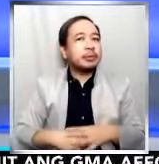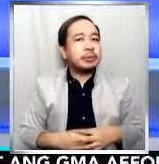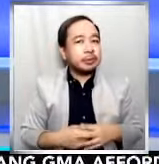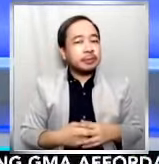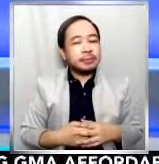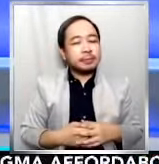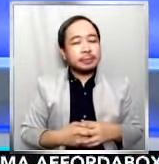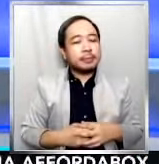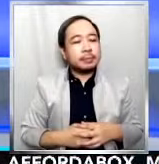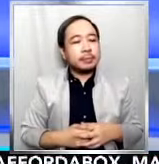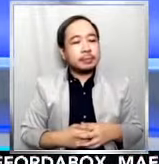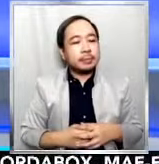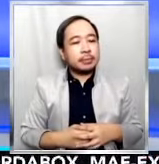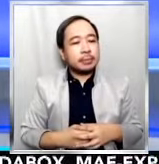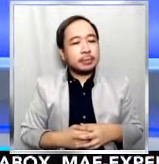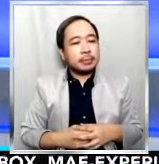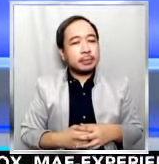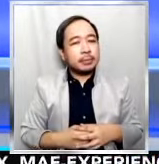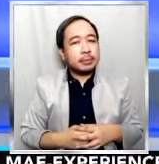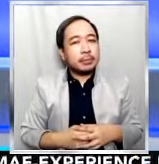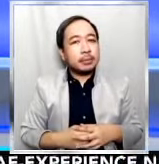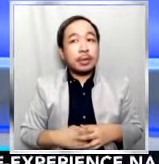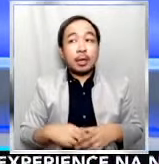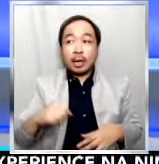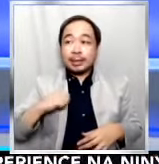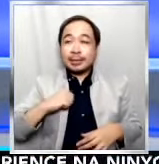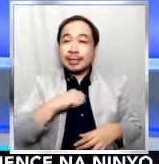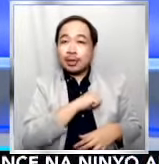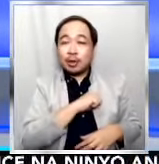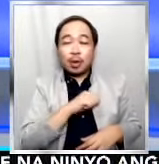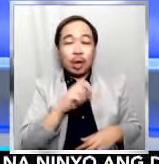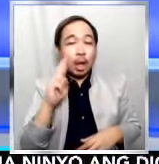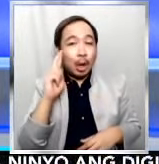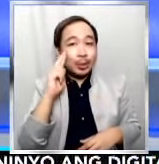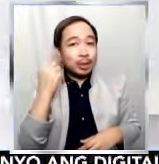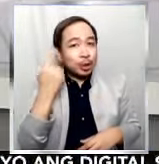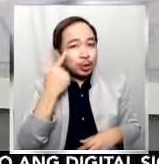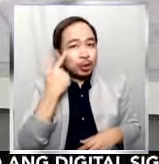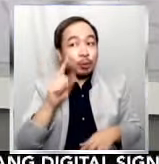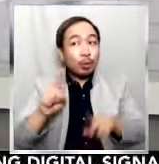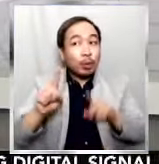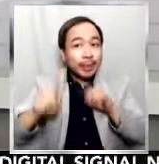Ang tugon naman po ni Senador Godon ay hatid namin sa inyo maya-maya lamang.